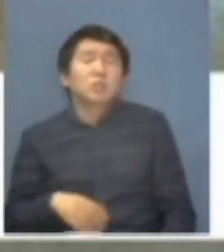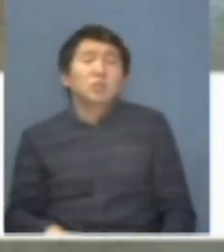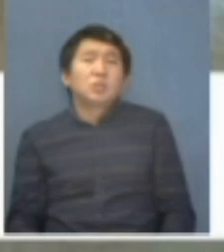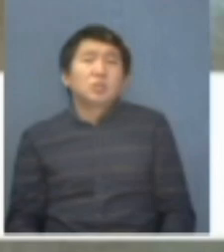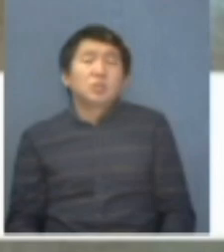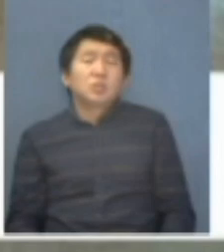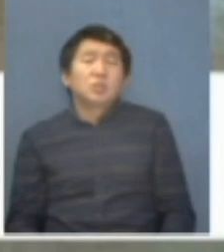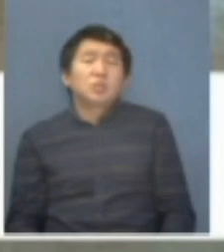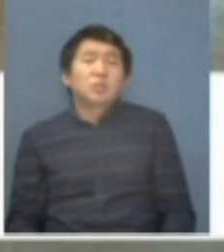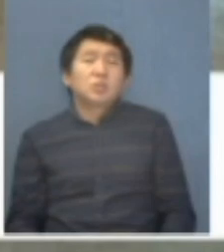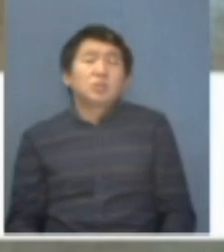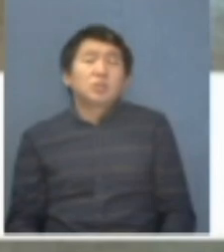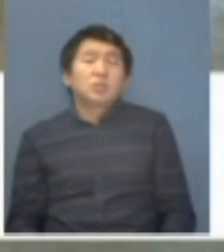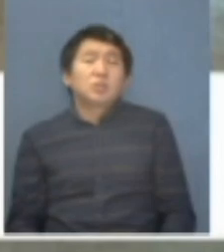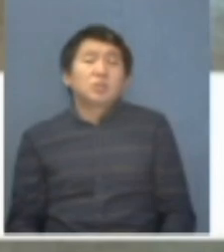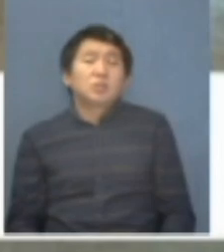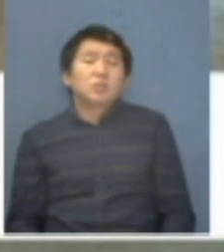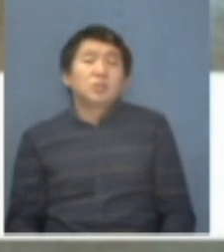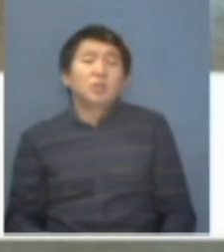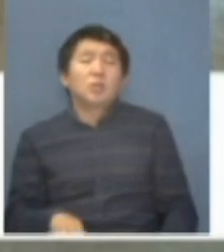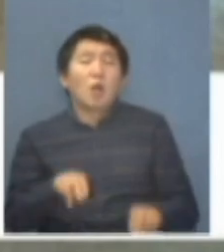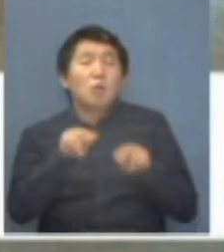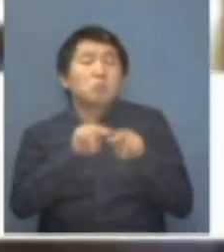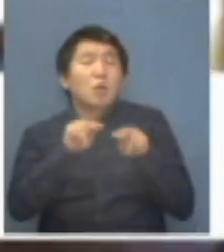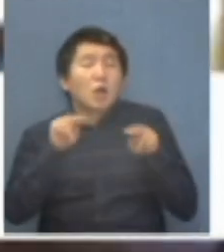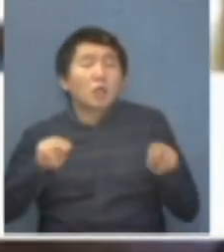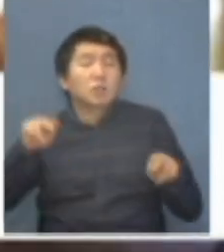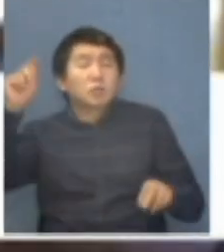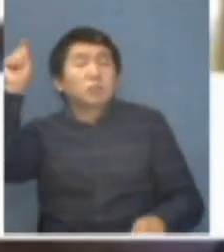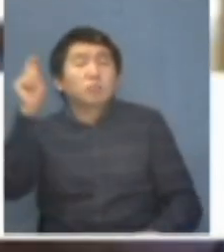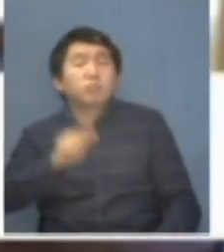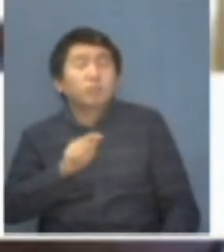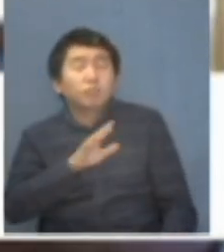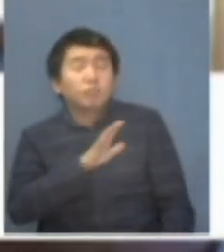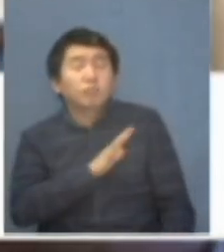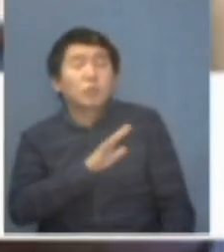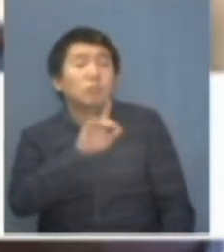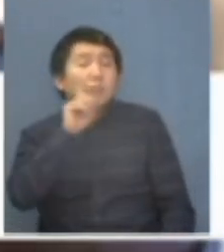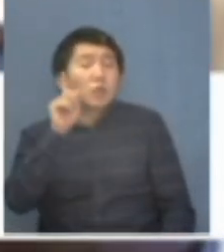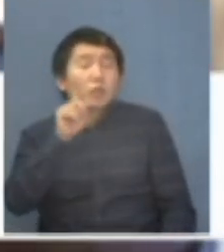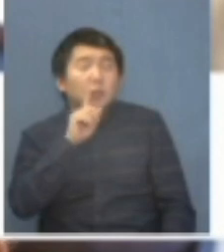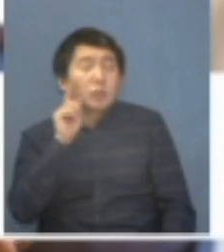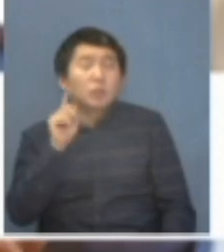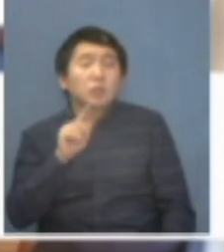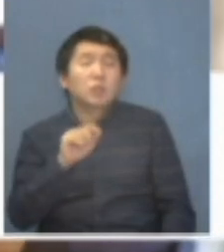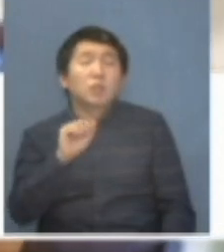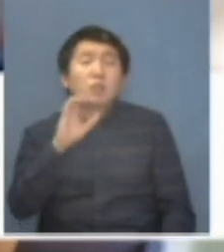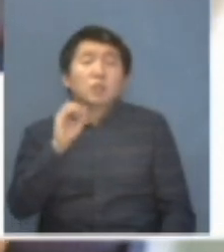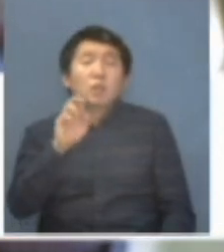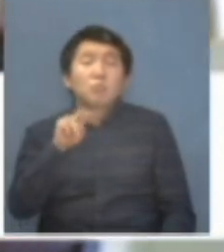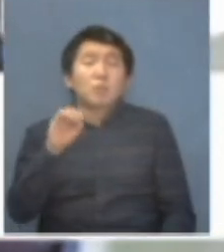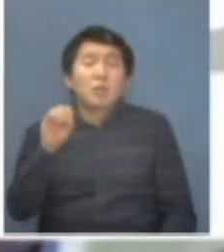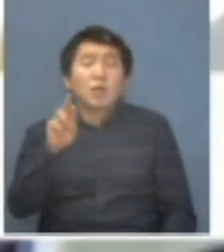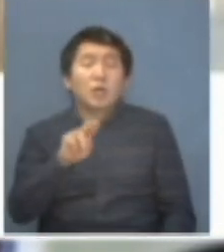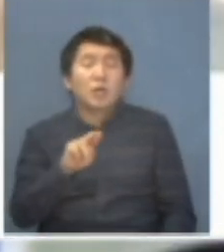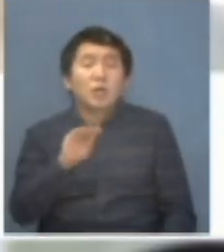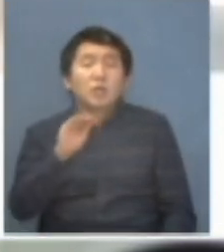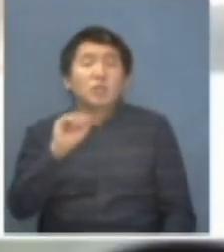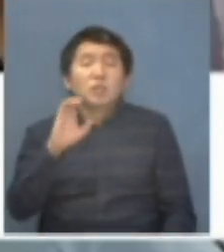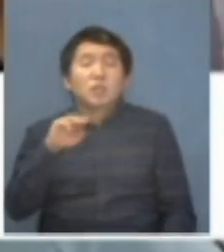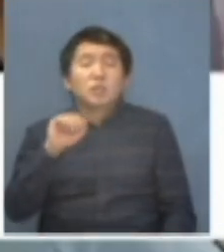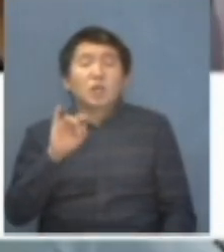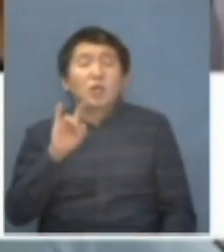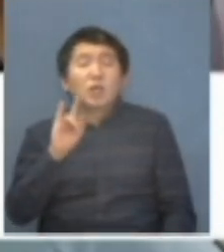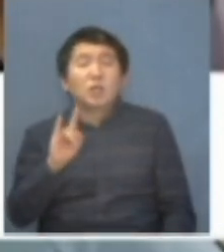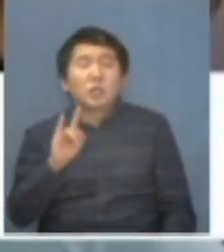особенность. Салимхан Сабитов приехал из Петропавловска. Он является активистом молодежного крыла Ассамблеи Жастары Северо-Казахстанской области.